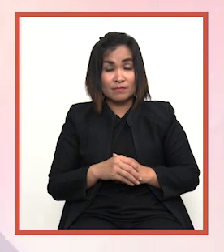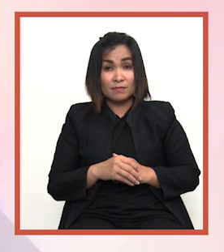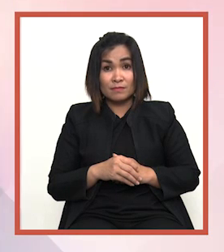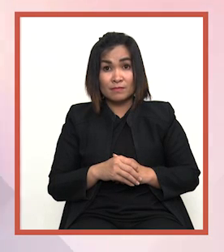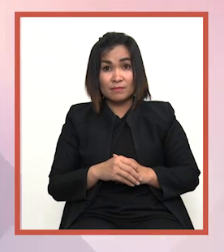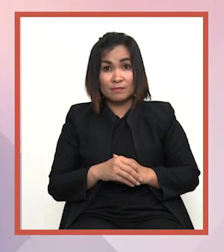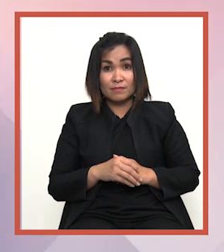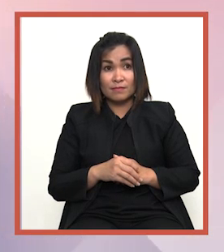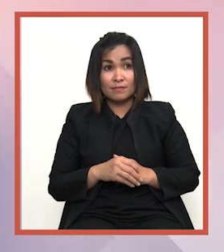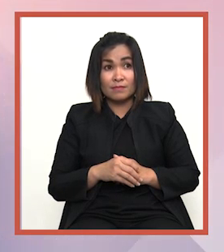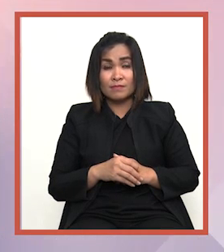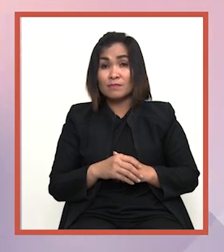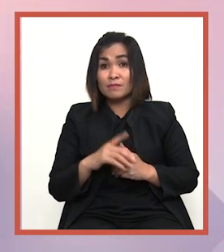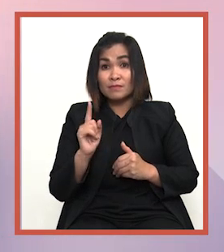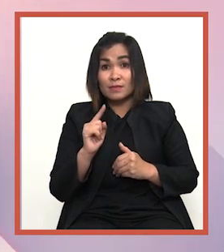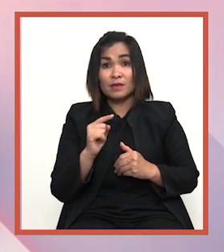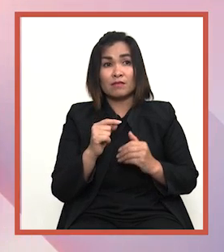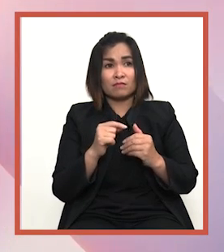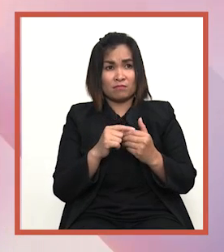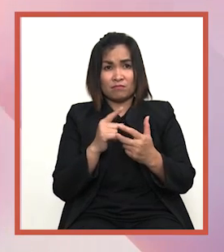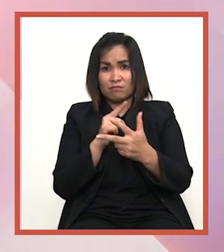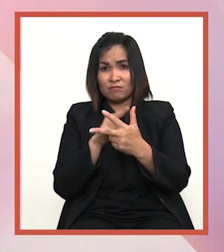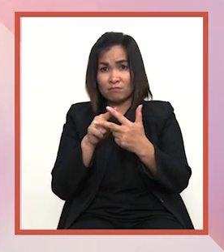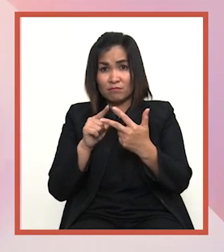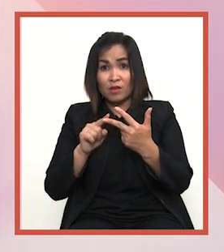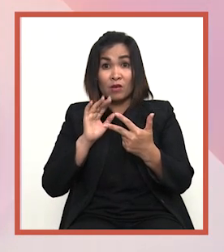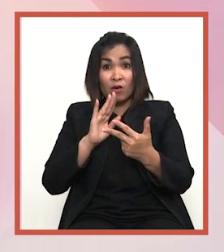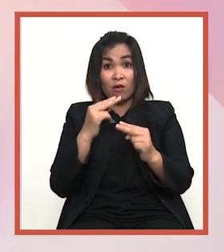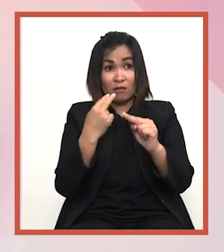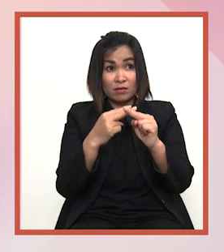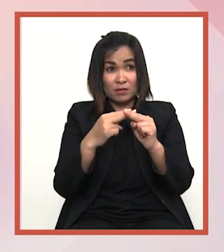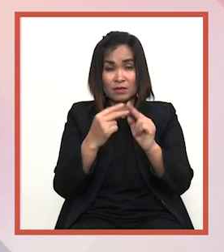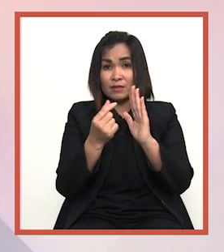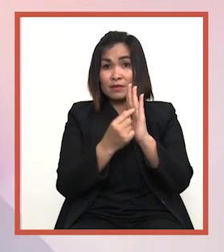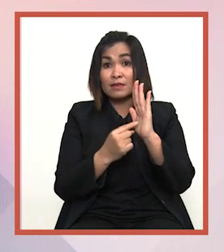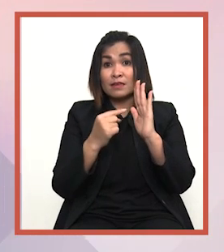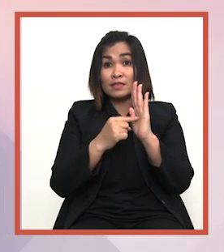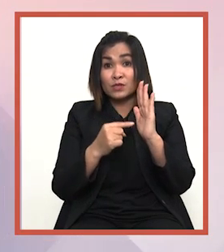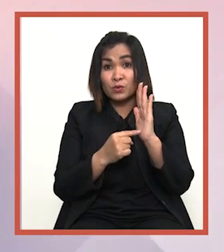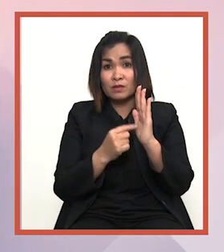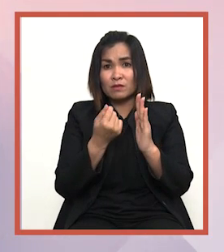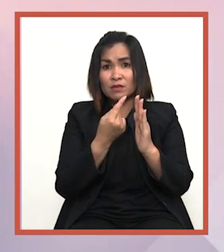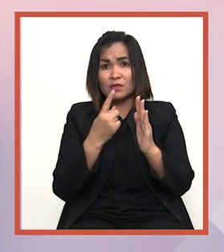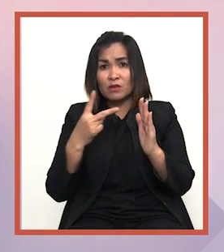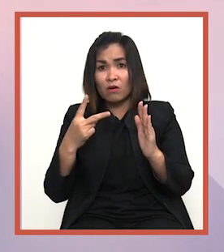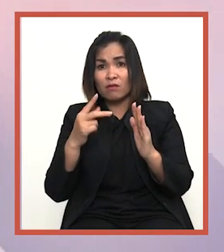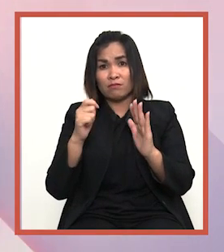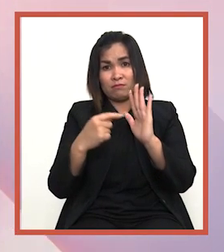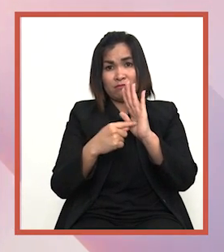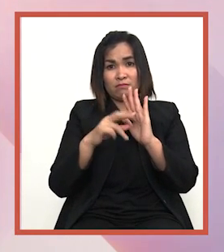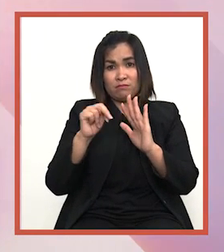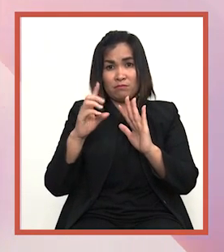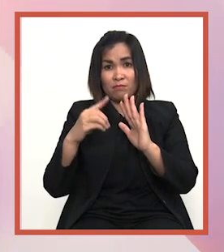อันแรกครับสวิตช์อันดับนะฮะลักษณะของสวิตช์นะครับนะภายในตัวสวิตช์นะครับ